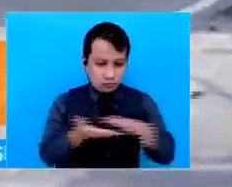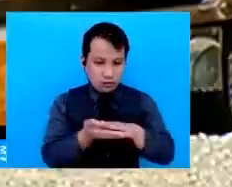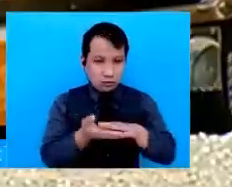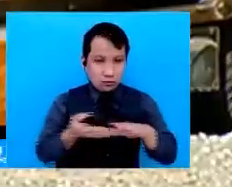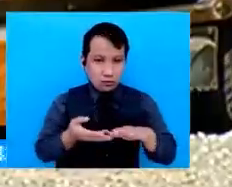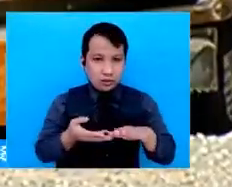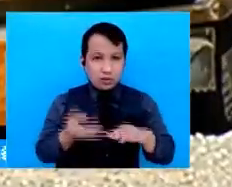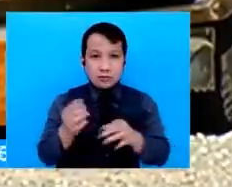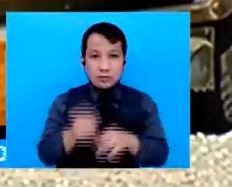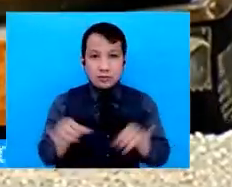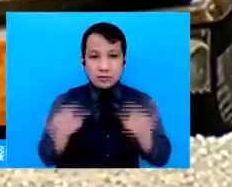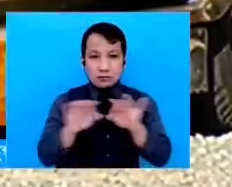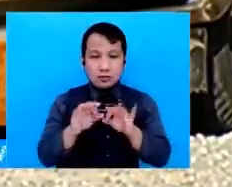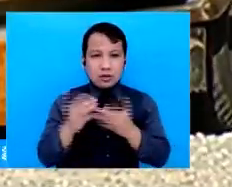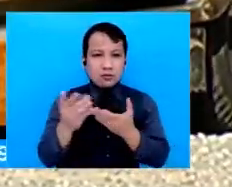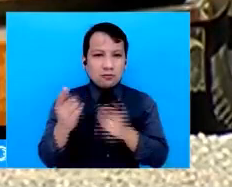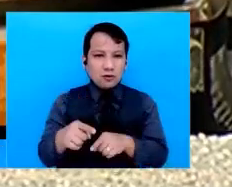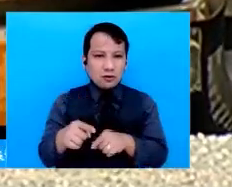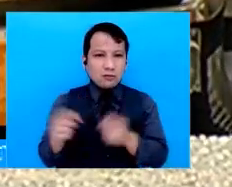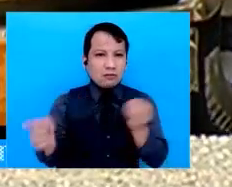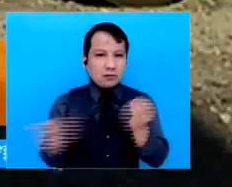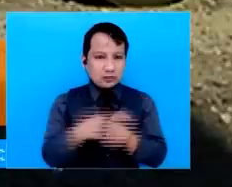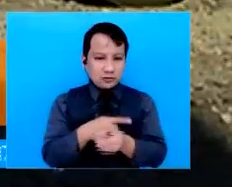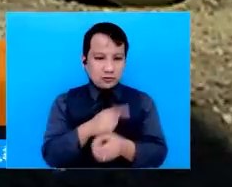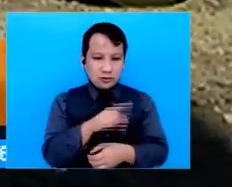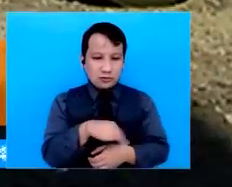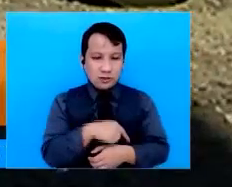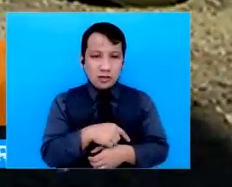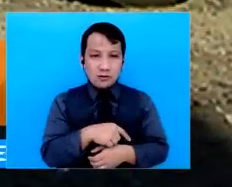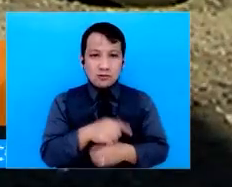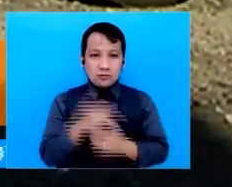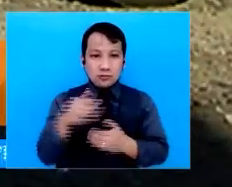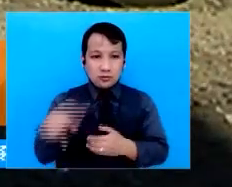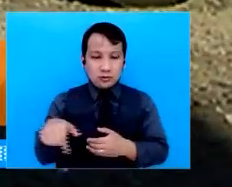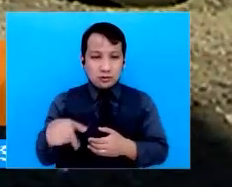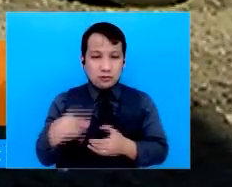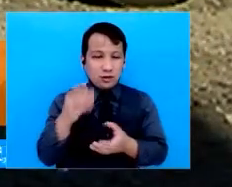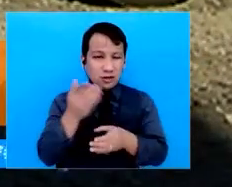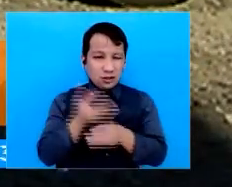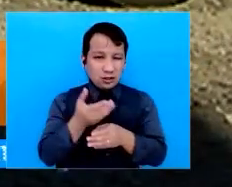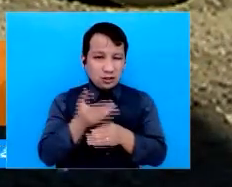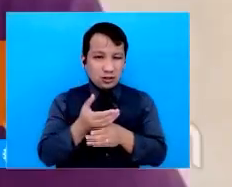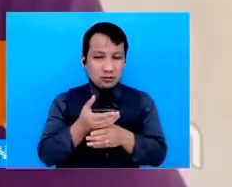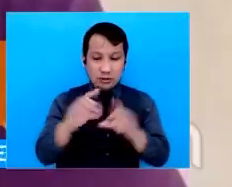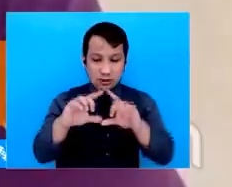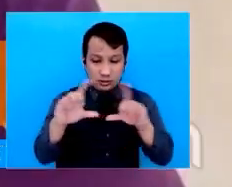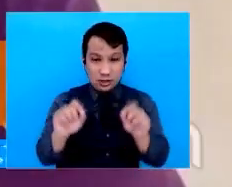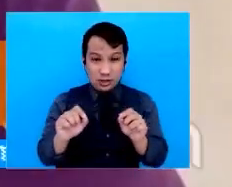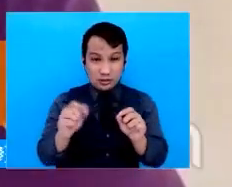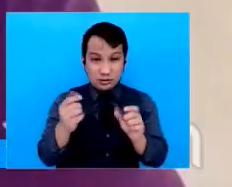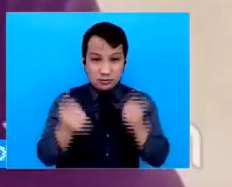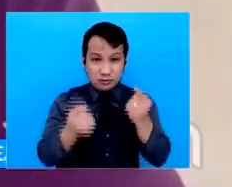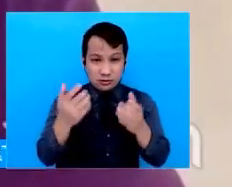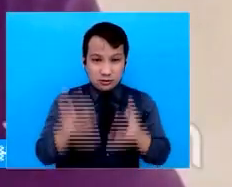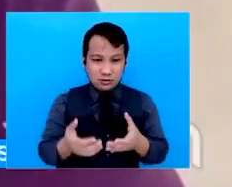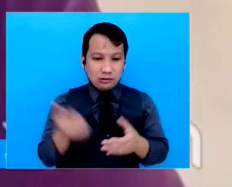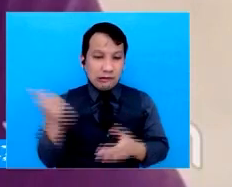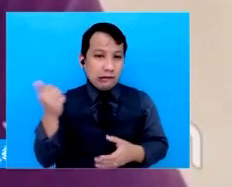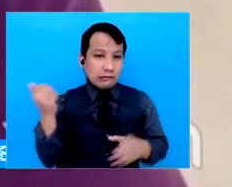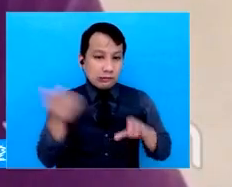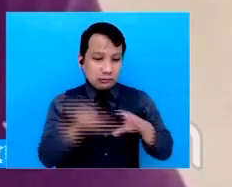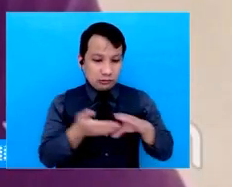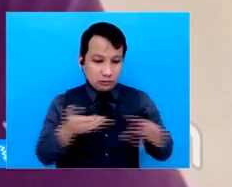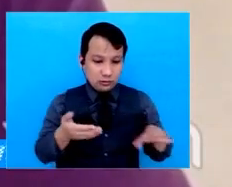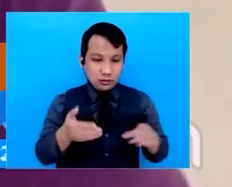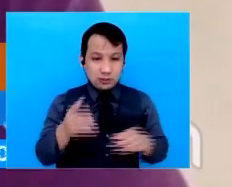ito, posible raw na ma-disqualify sa programa ang mga card owner. Yung iba dyan, kung i-withdraw nila no, sa mga